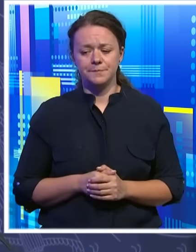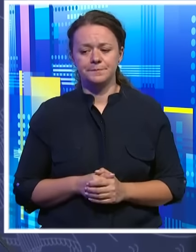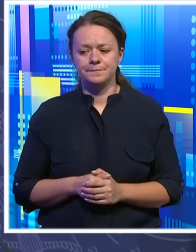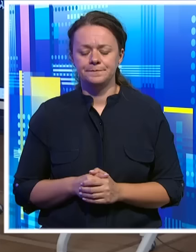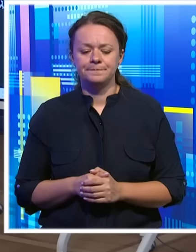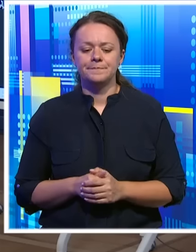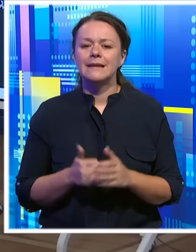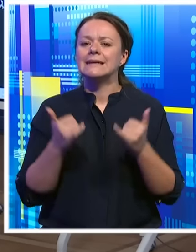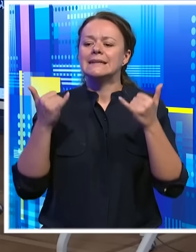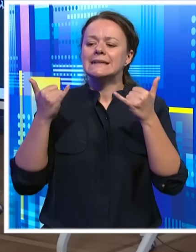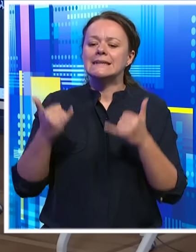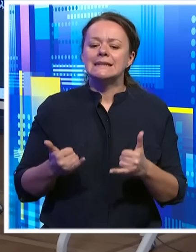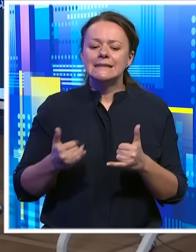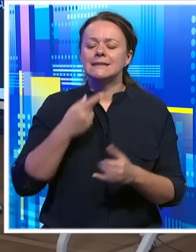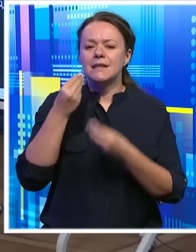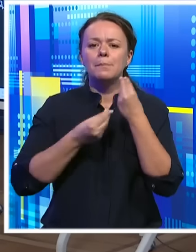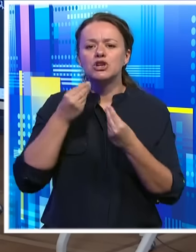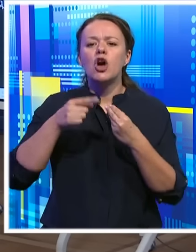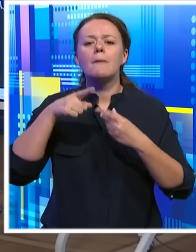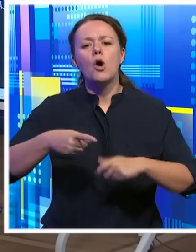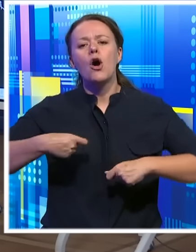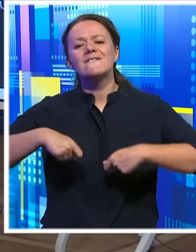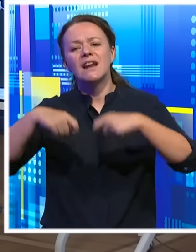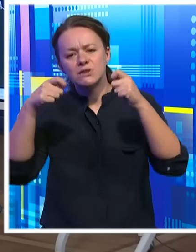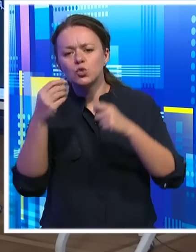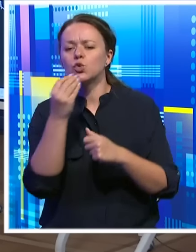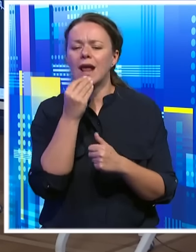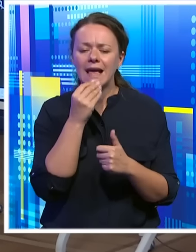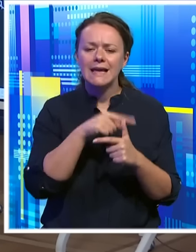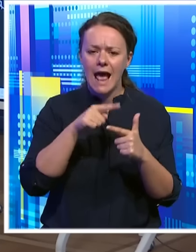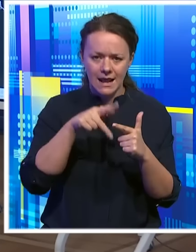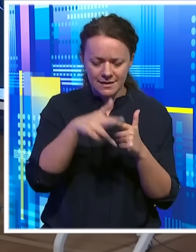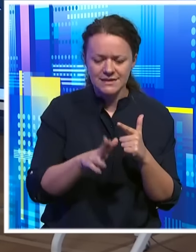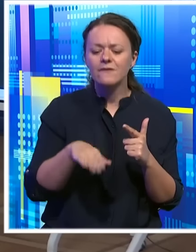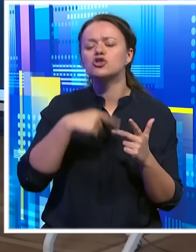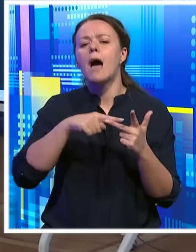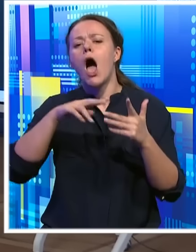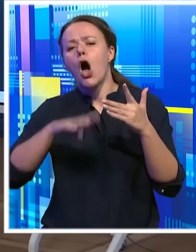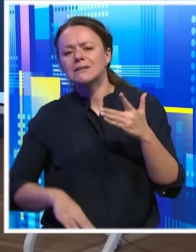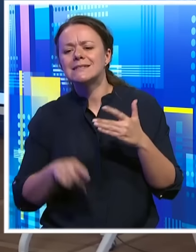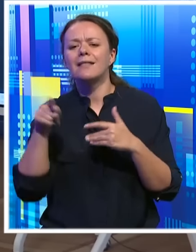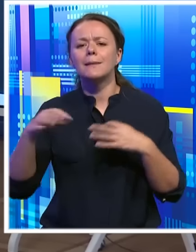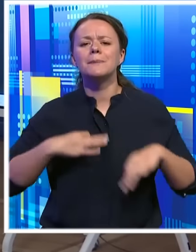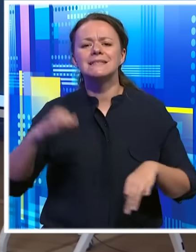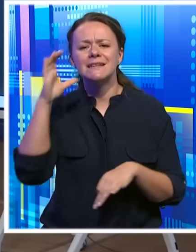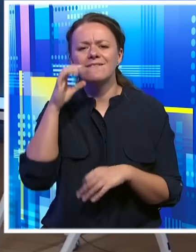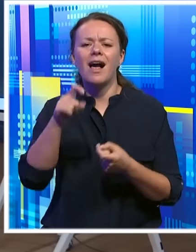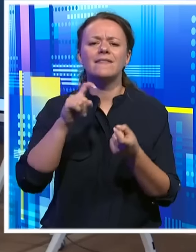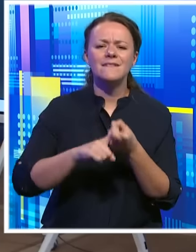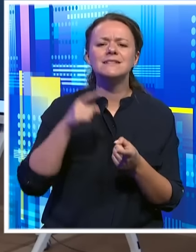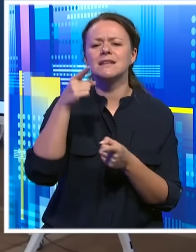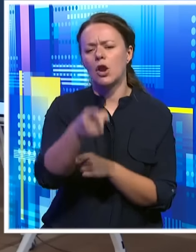Dajte mi sada infrastrukturu i hranu i da završim, a ovo će ostalo sve predsednik vlade 28. oko vojske, policije i svega